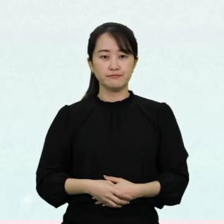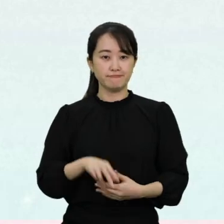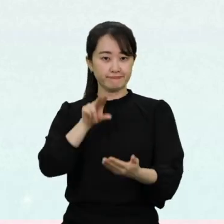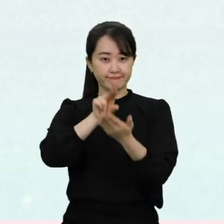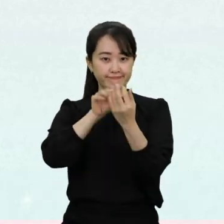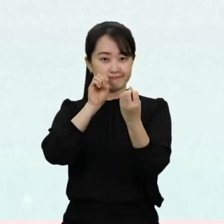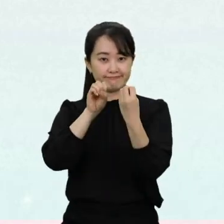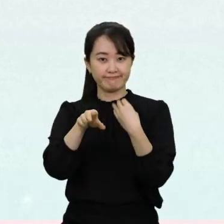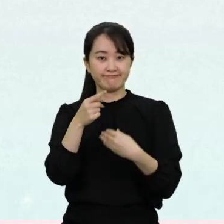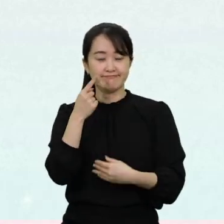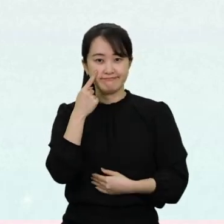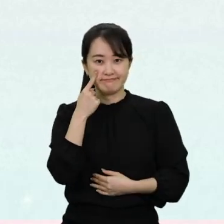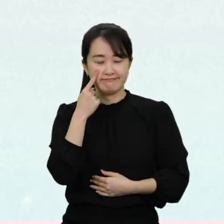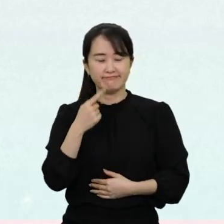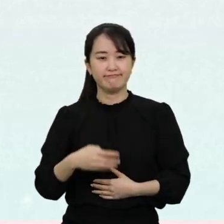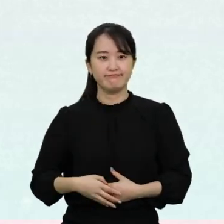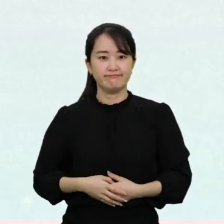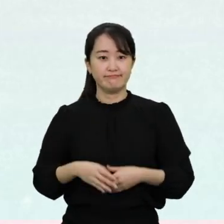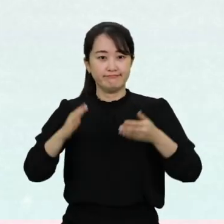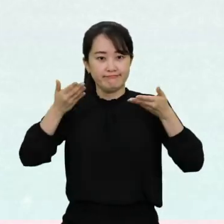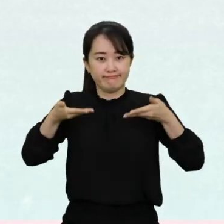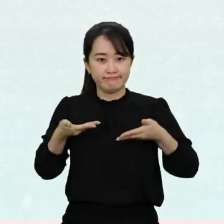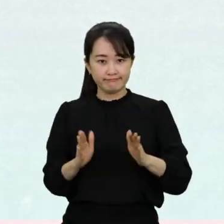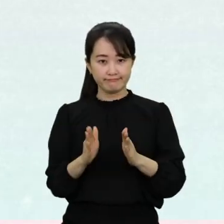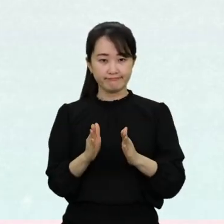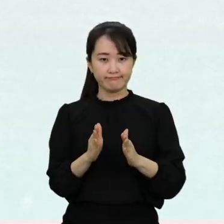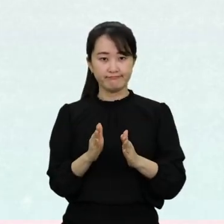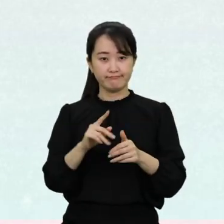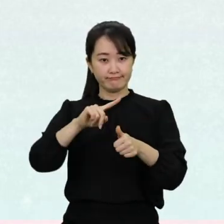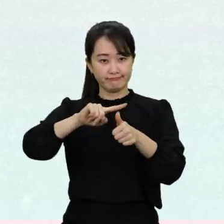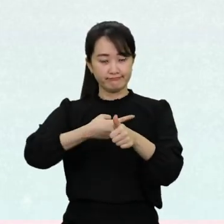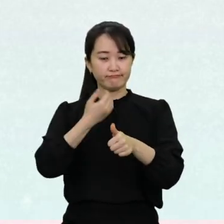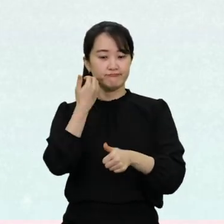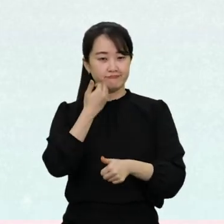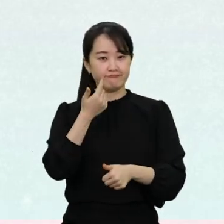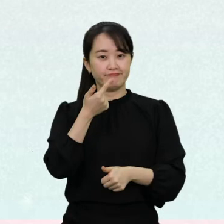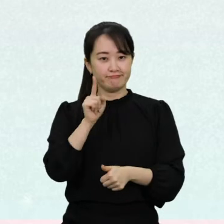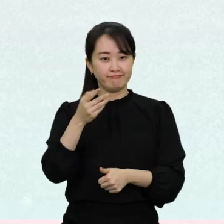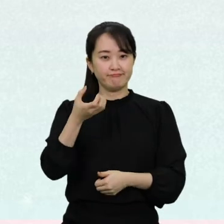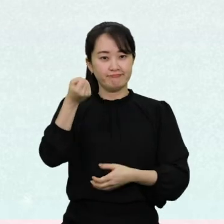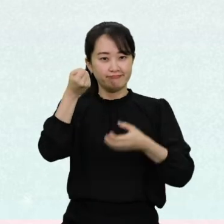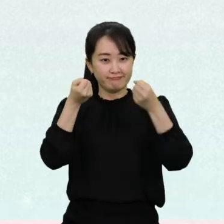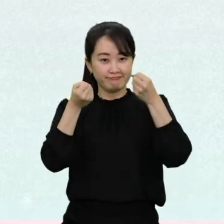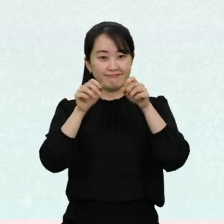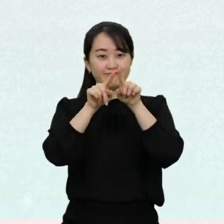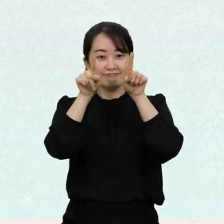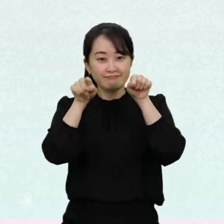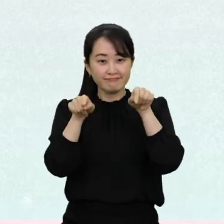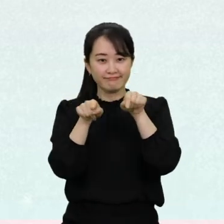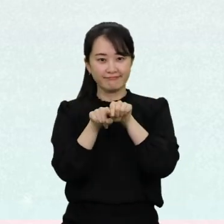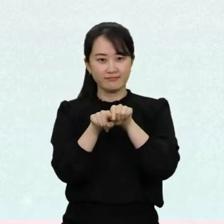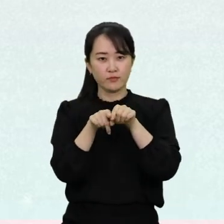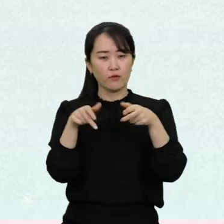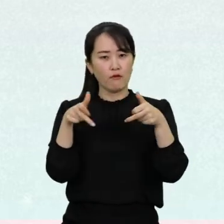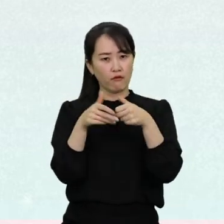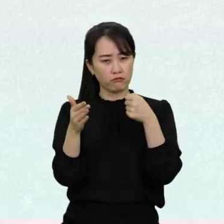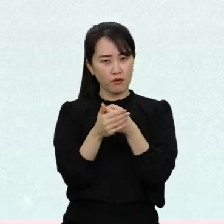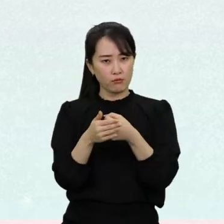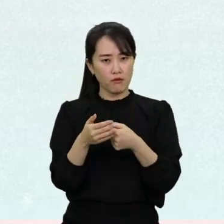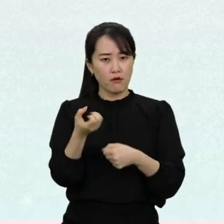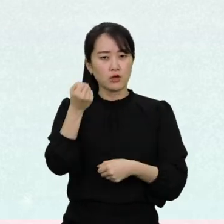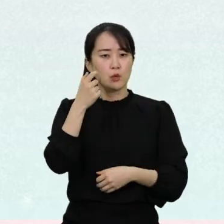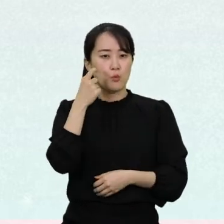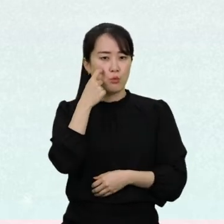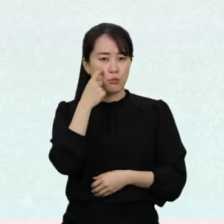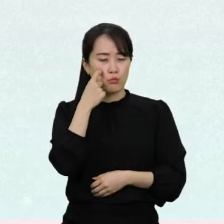퀴즈를 풀어볼까요? 출생과 더불어 누구나 가지는 네모와 네모를 장애를 이유로 갖지 못하는